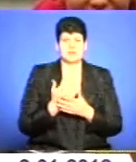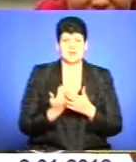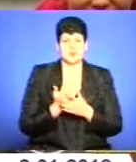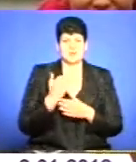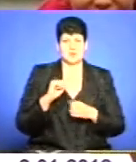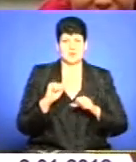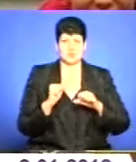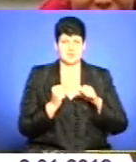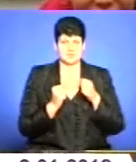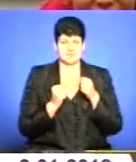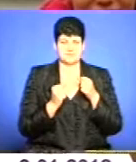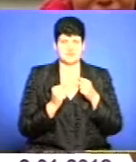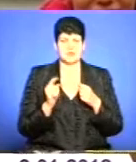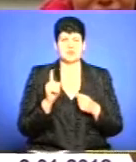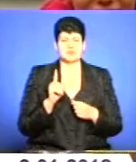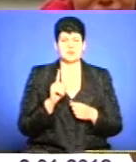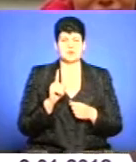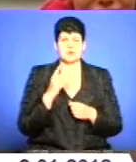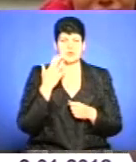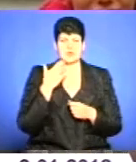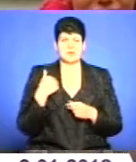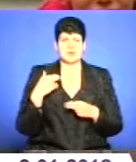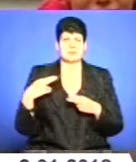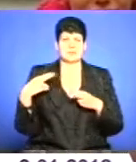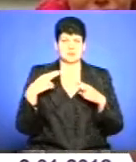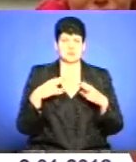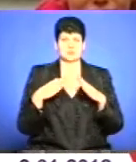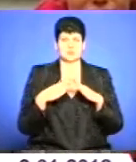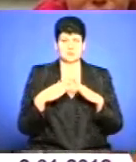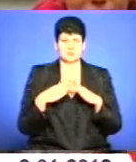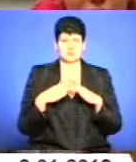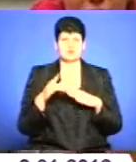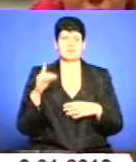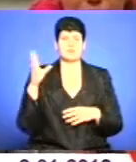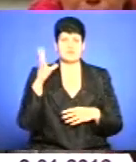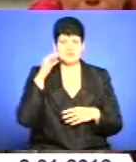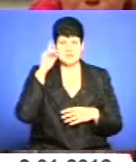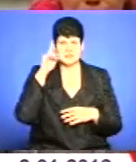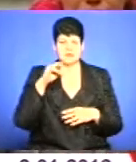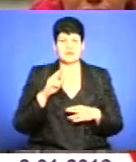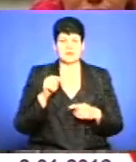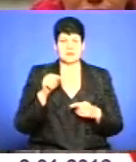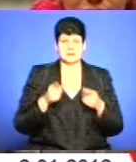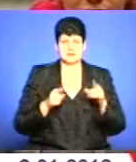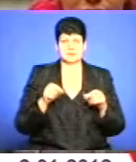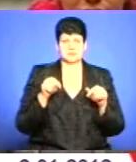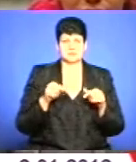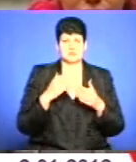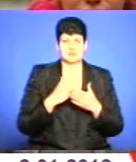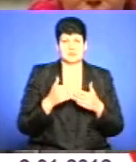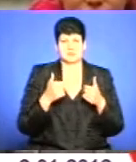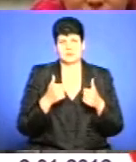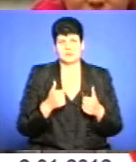друзів. І щоб коли я приїхала додому, щоб всі знали, як тут насправді, як тут дуже добре,